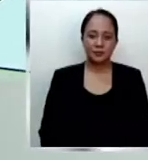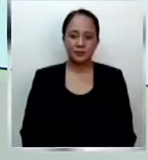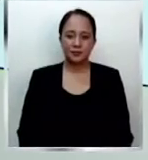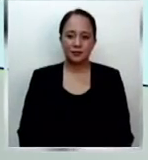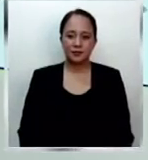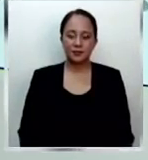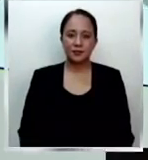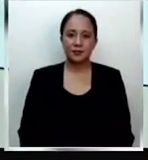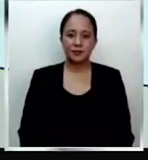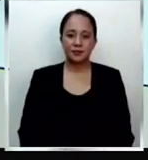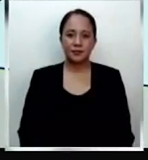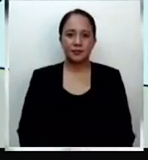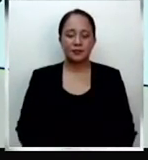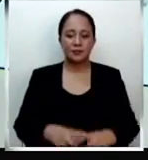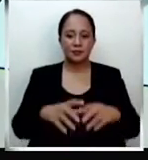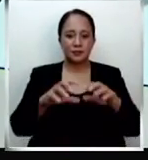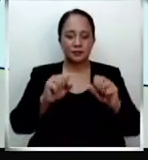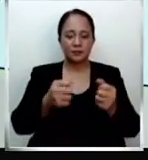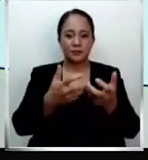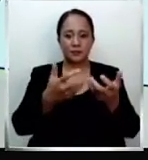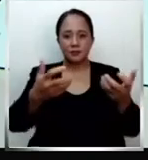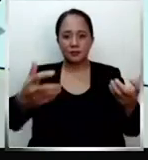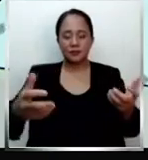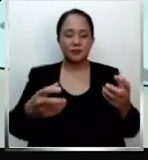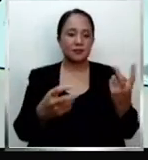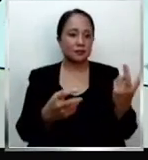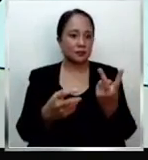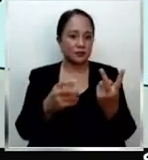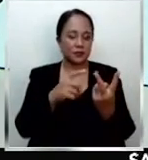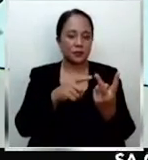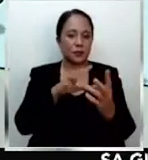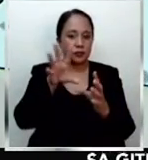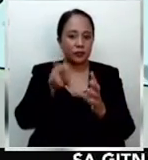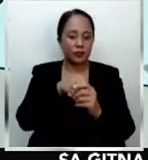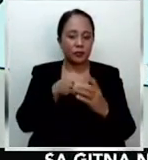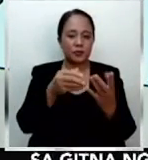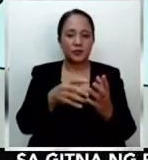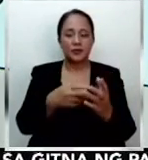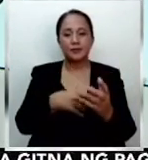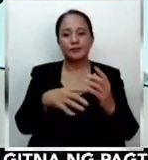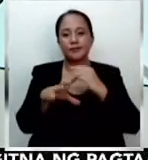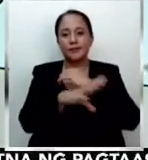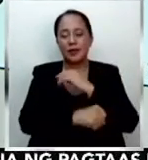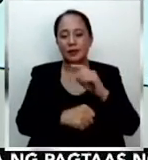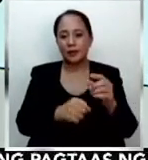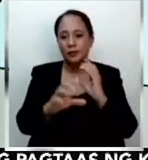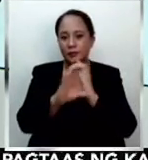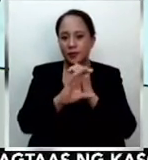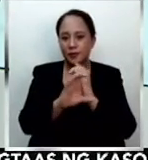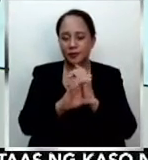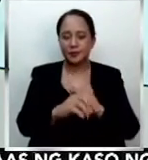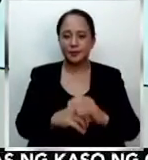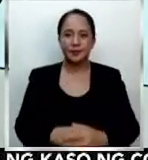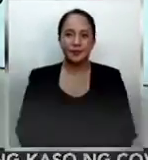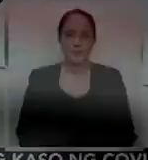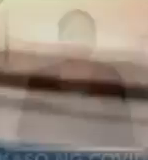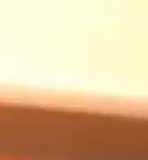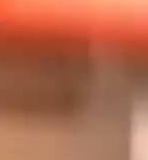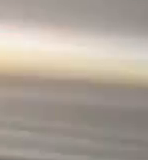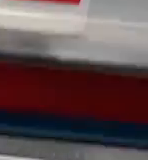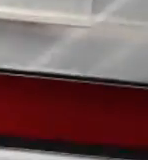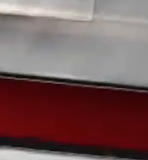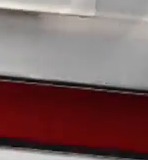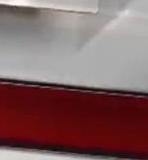Tiklo sa magkahiwalay na operasyon ang dalawang lalaking sangkot umano sa carnapping. Tunghayan sa pagtutok ni John Consulta exclusive.